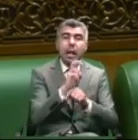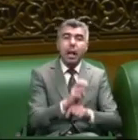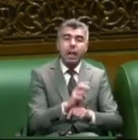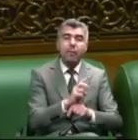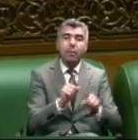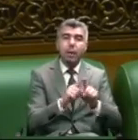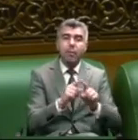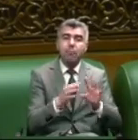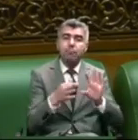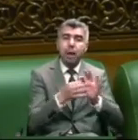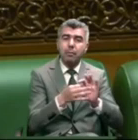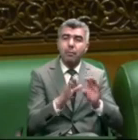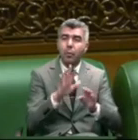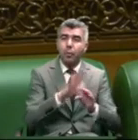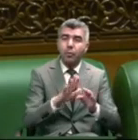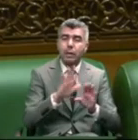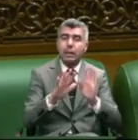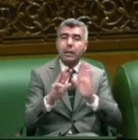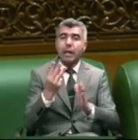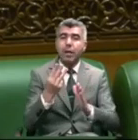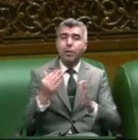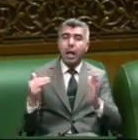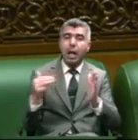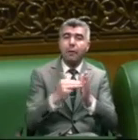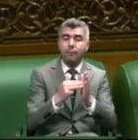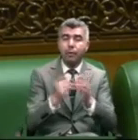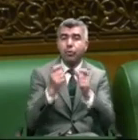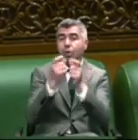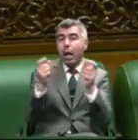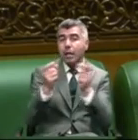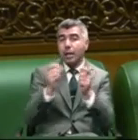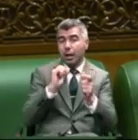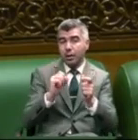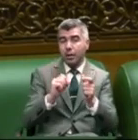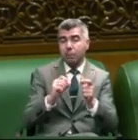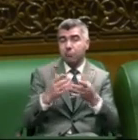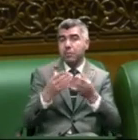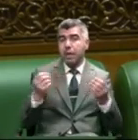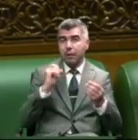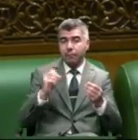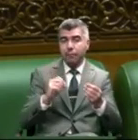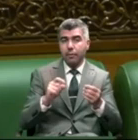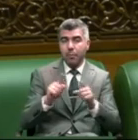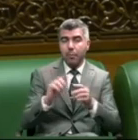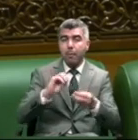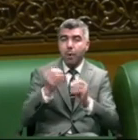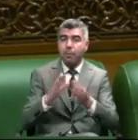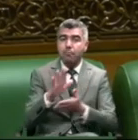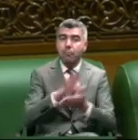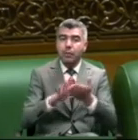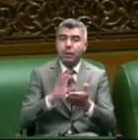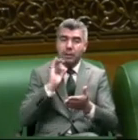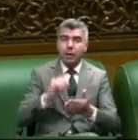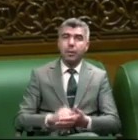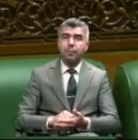كبيره واللي هما 13 الف تقريبا ديال واحد المقاولات اللي اليوم كتعرفي اشكالات كبيره واللي